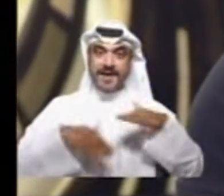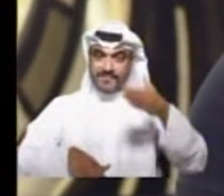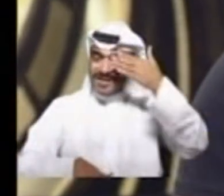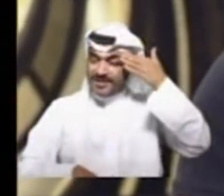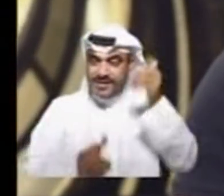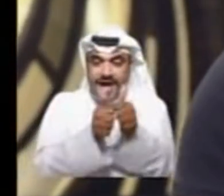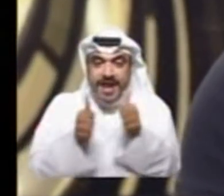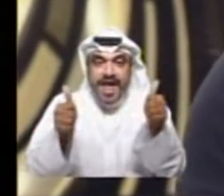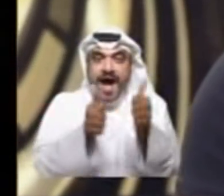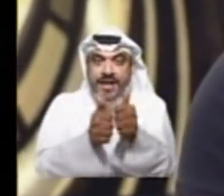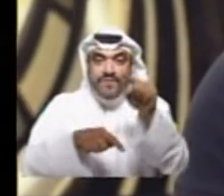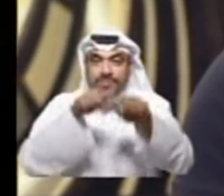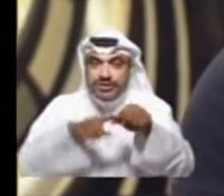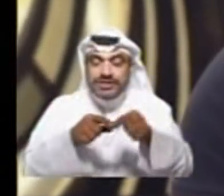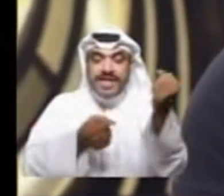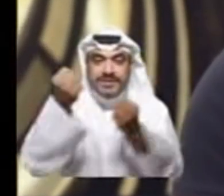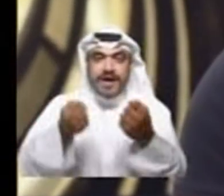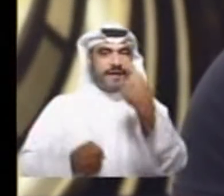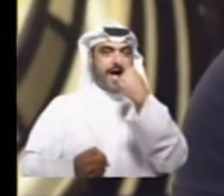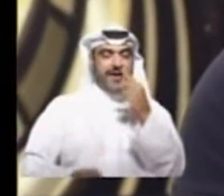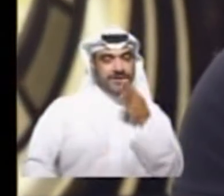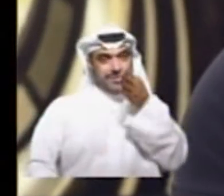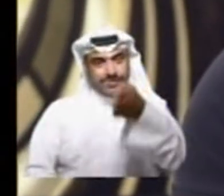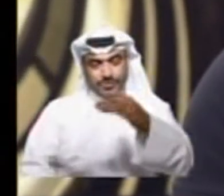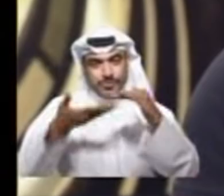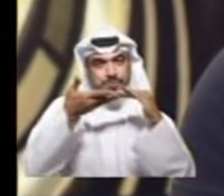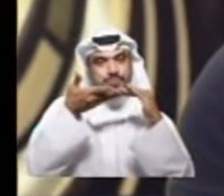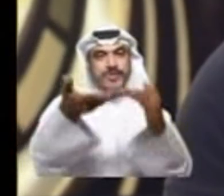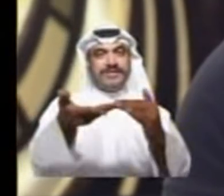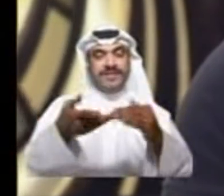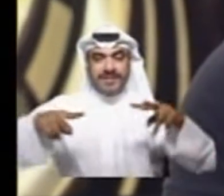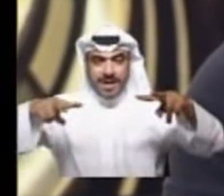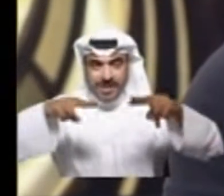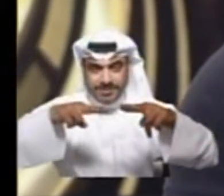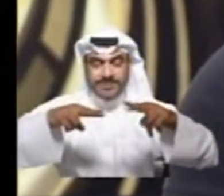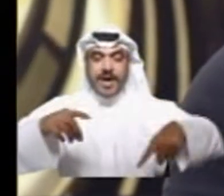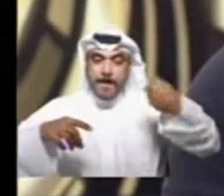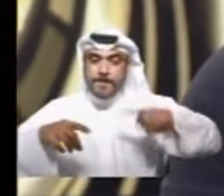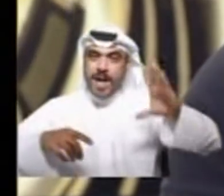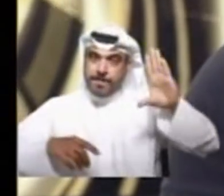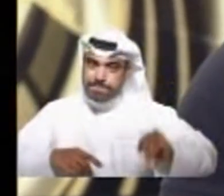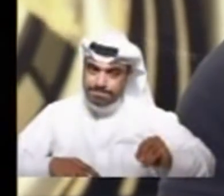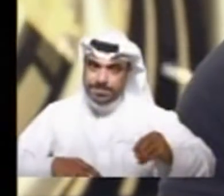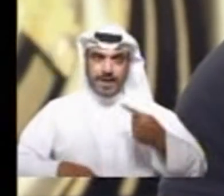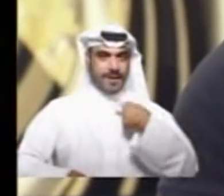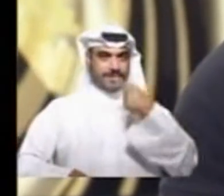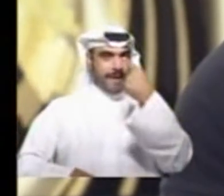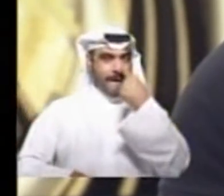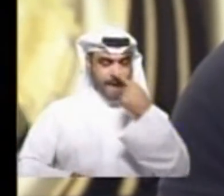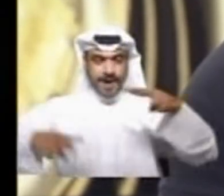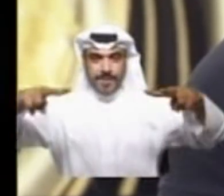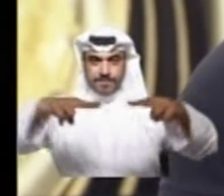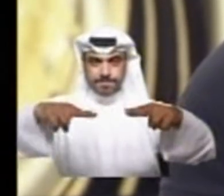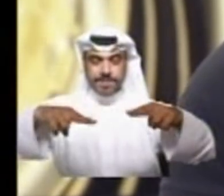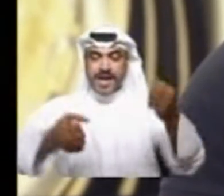عائلة حاصل لها أي عطل في المركبة نقدر نساعدها عن طريق مثلا إذا حاشها بنتر لا سمح الله، إذا مثلا محتاجة اشتراك،